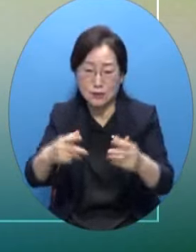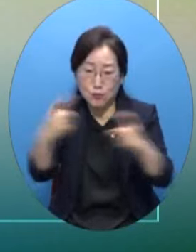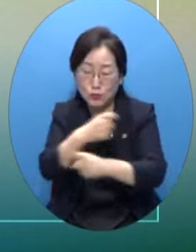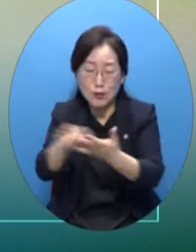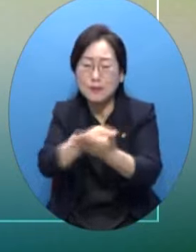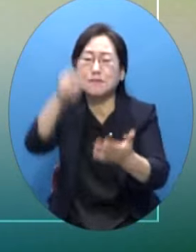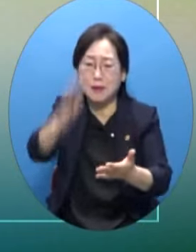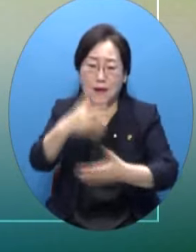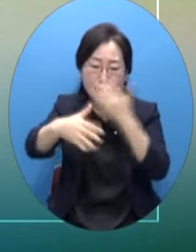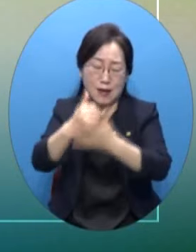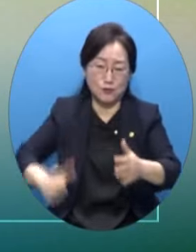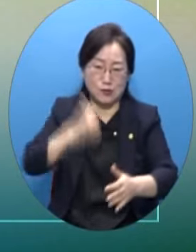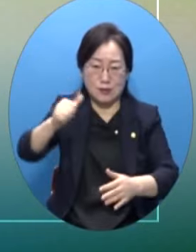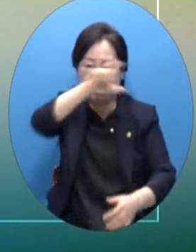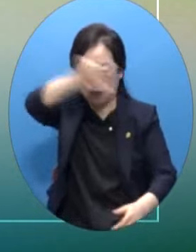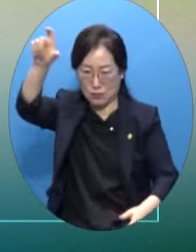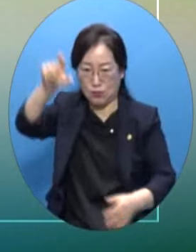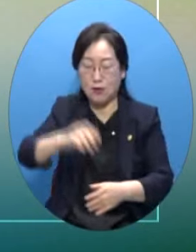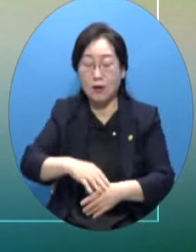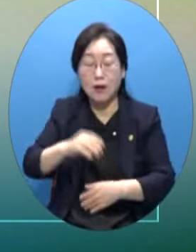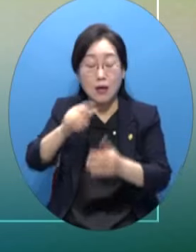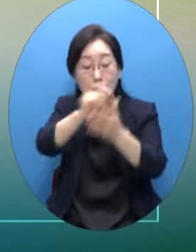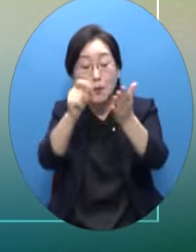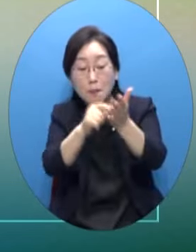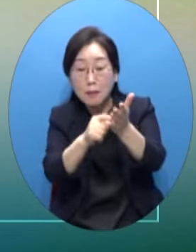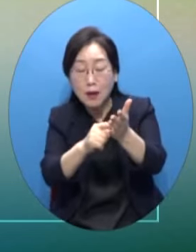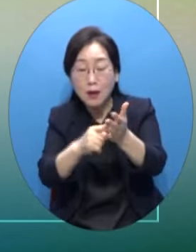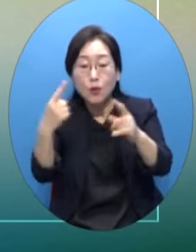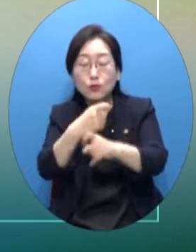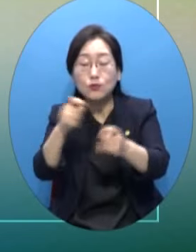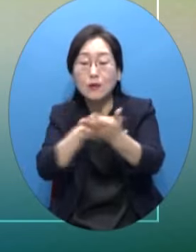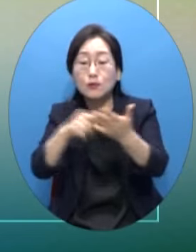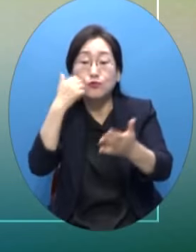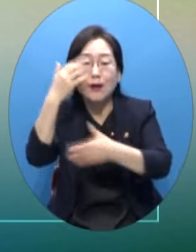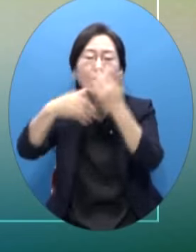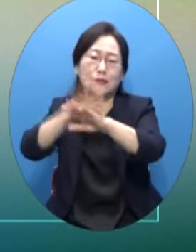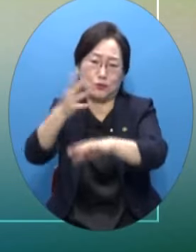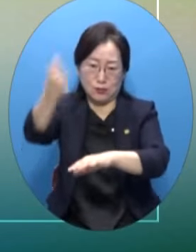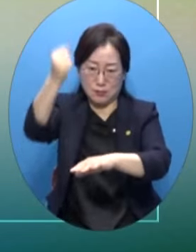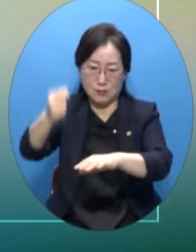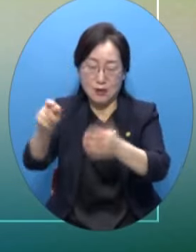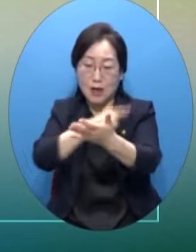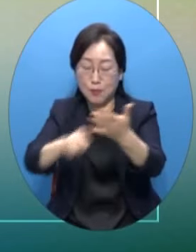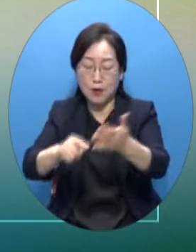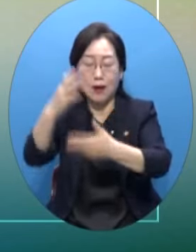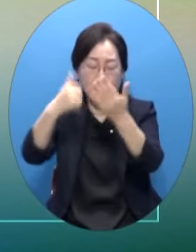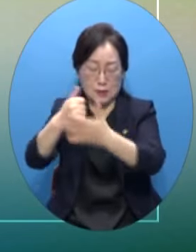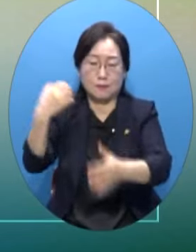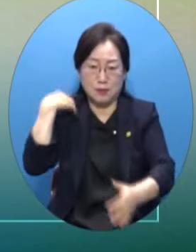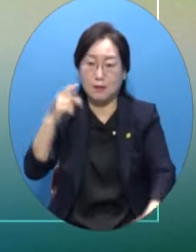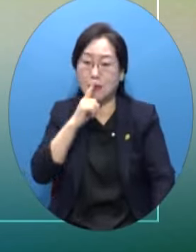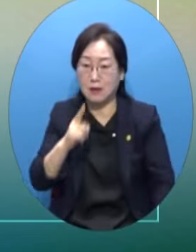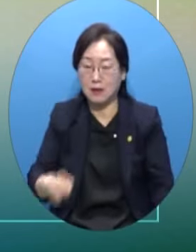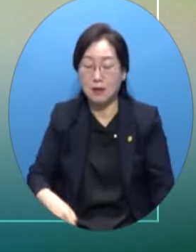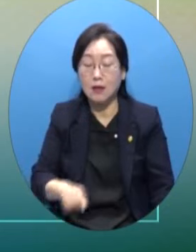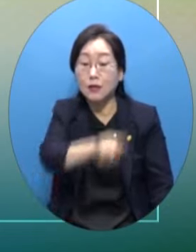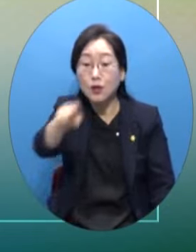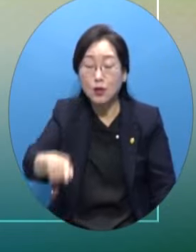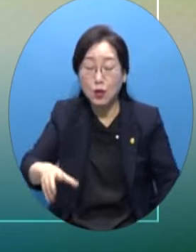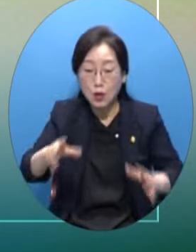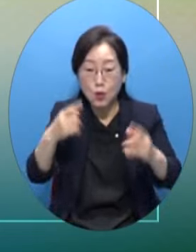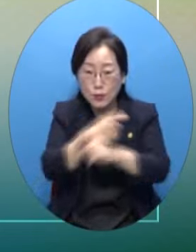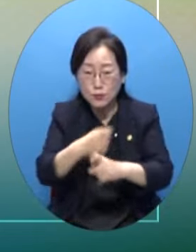하나님의 진노하심에 맡기라. 기록되었을 때 원수 갚는 것이 내게 있으니 내가 갚으리라고 주께서 말씀하시니라. 내 원수가